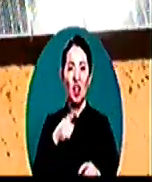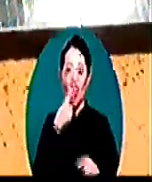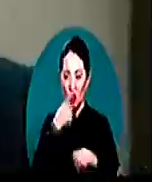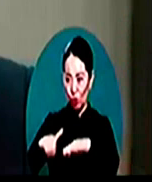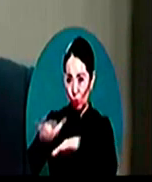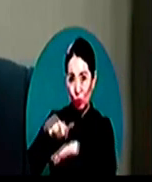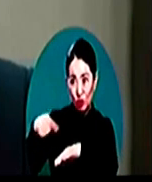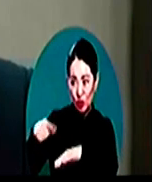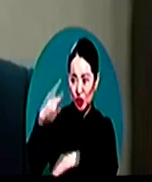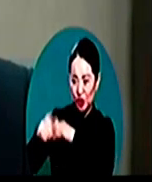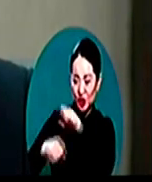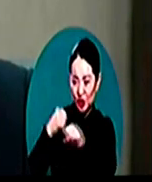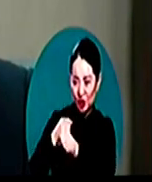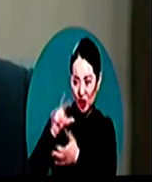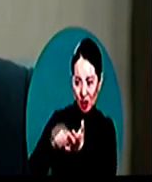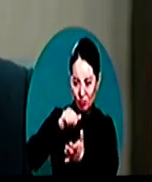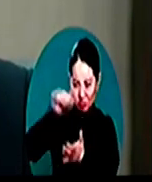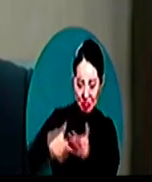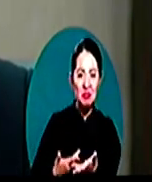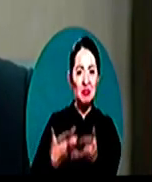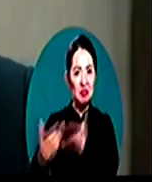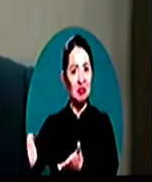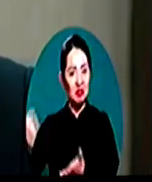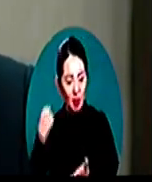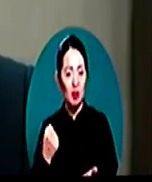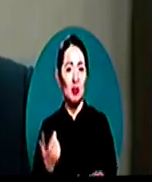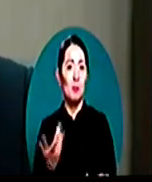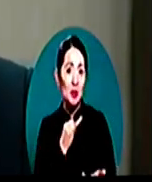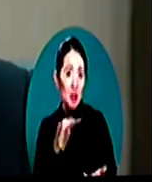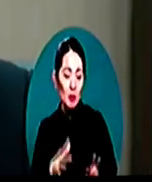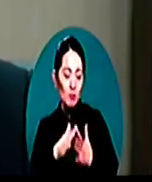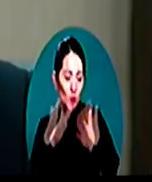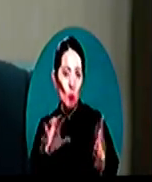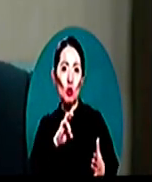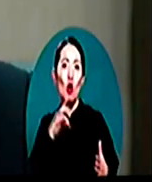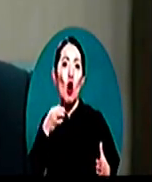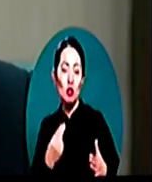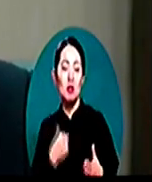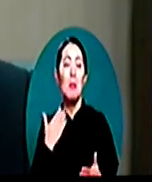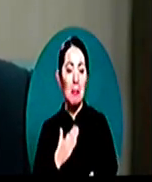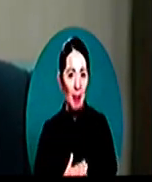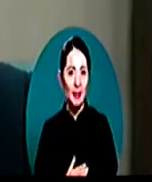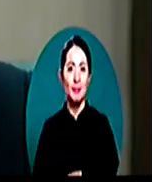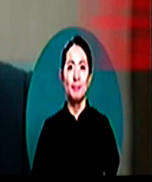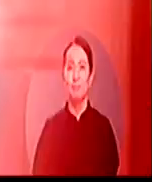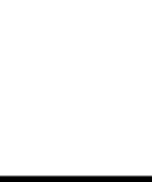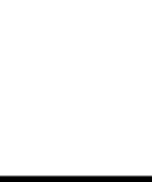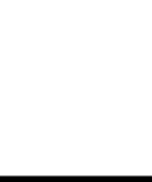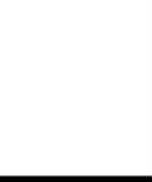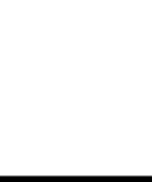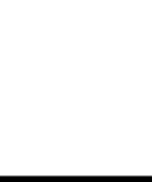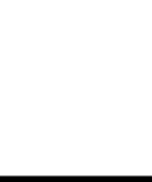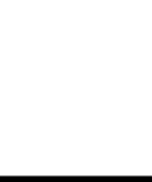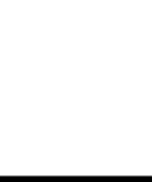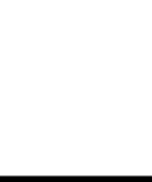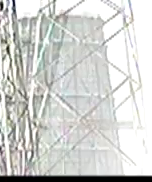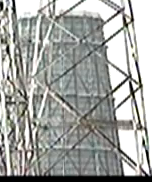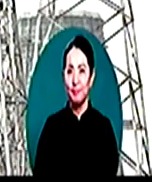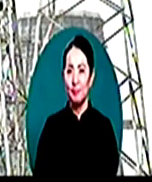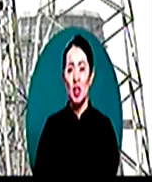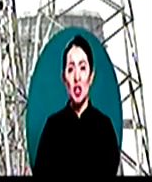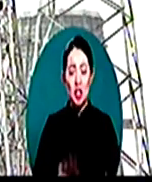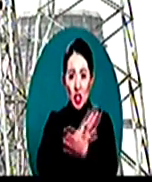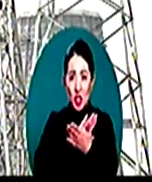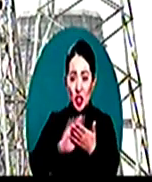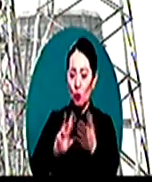нэр бүднээрм чаддаар дуусан жилийн хэрэгцээг хангах чадах тийм хэмжээний бол одоо нөөц байна.